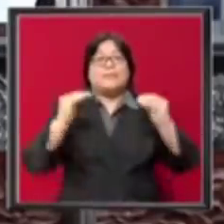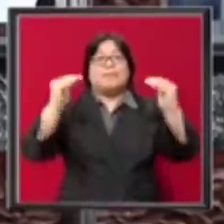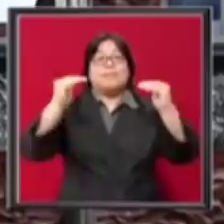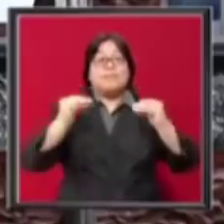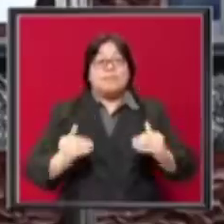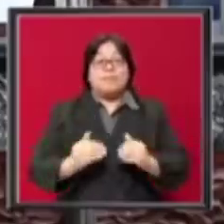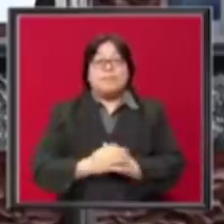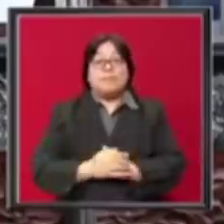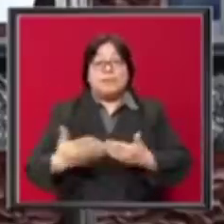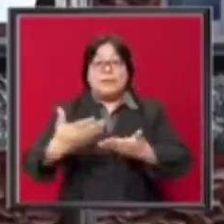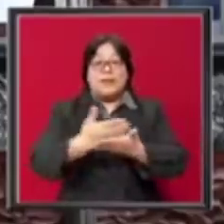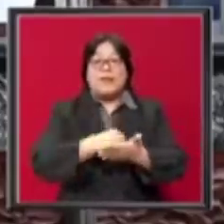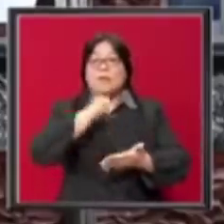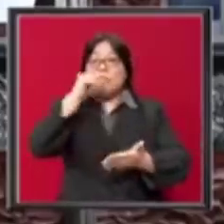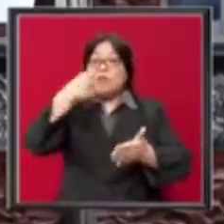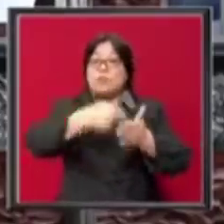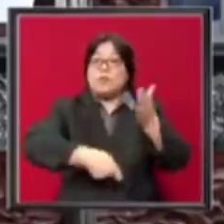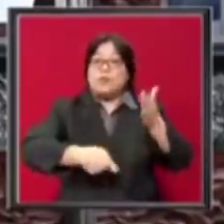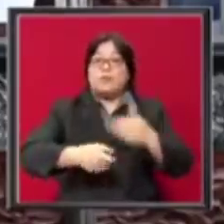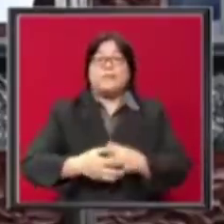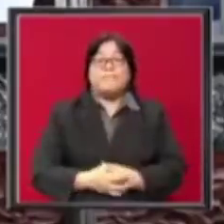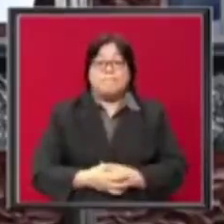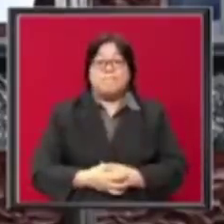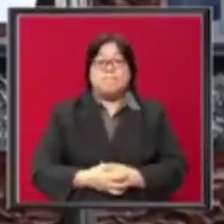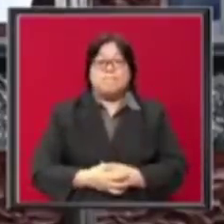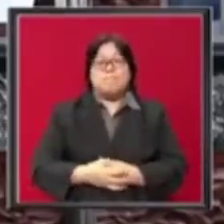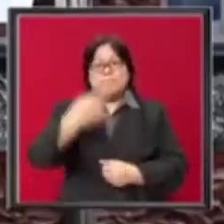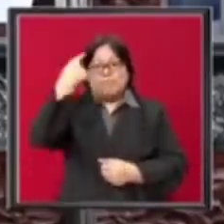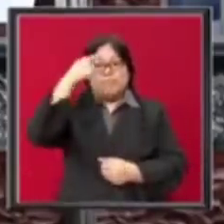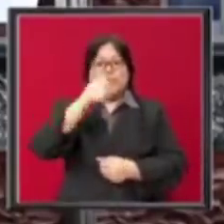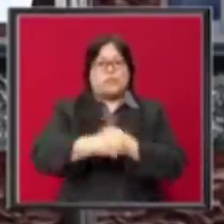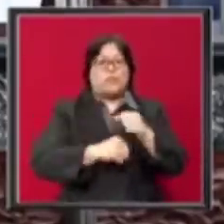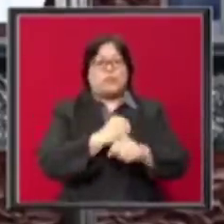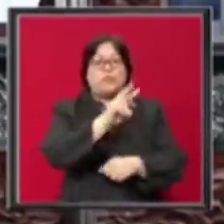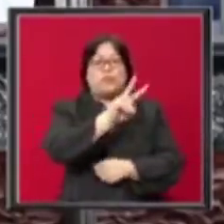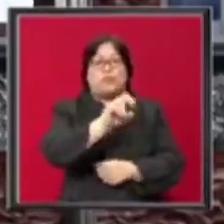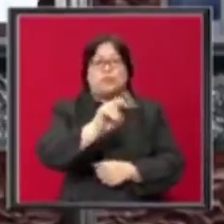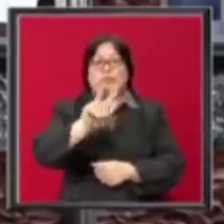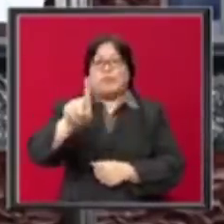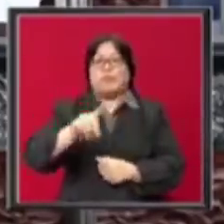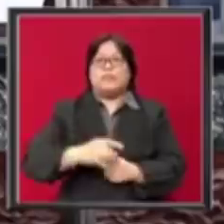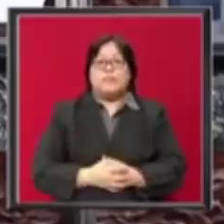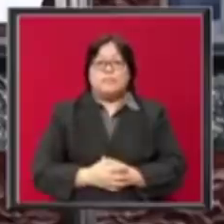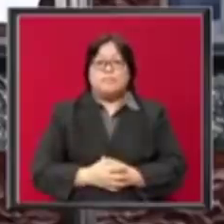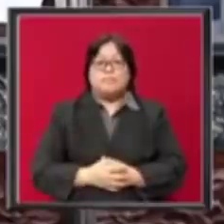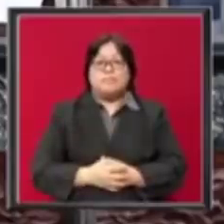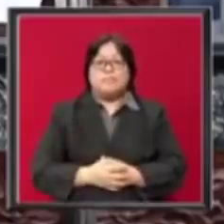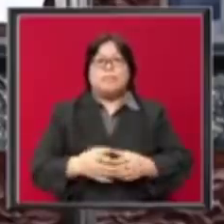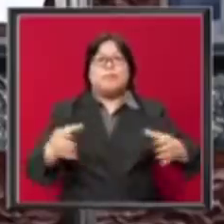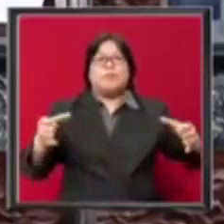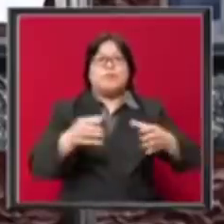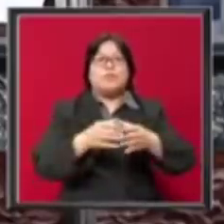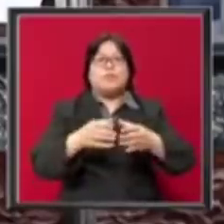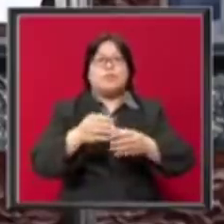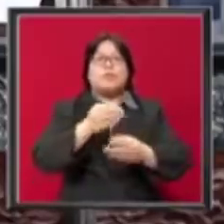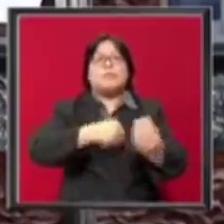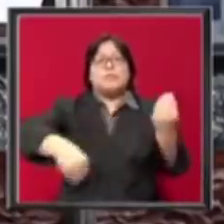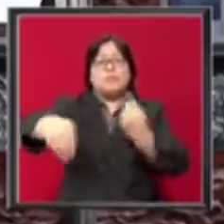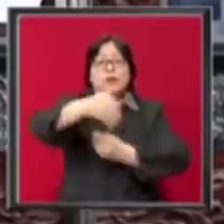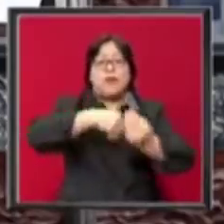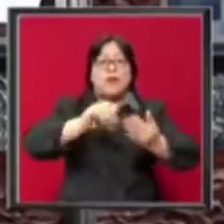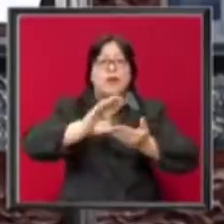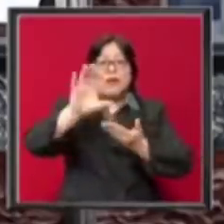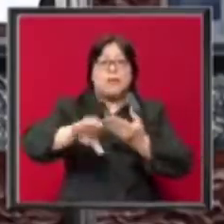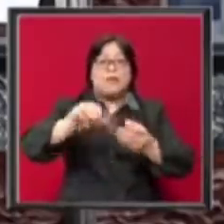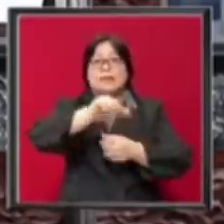Berikutnya, hasil bukan cukai. Untuk 2021, kategori dari pulangan dan pelaburan